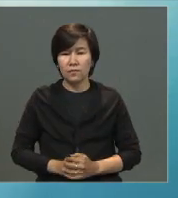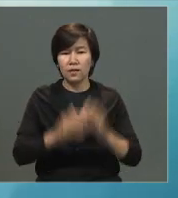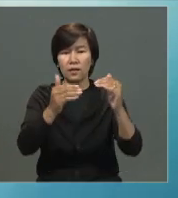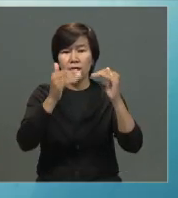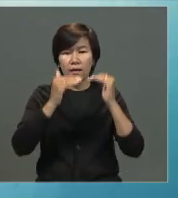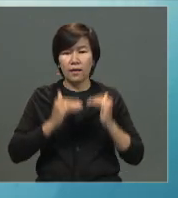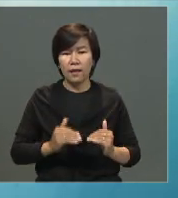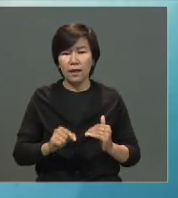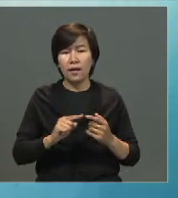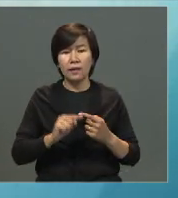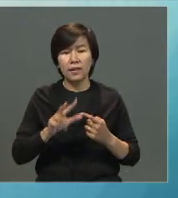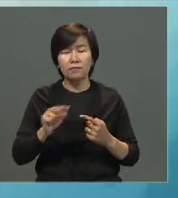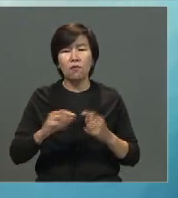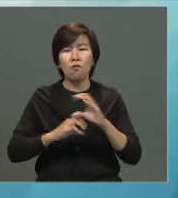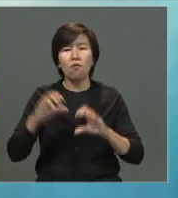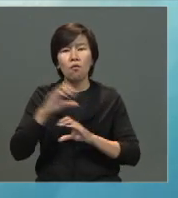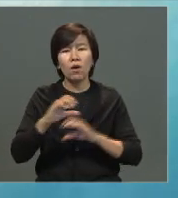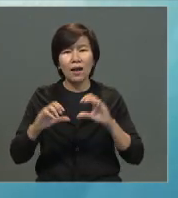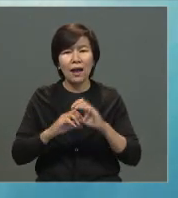กรกฎาคมส่วนขั้นที่สามหรือระยะที่ 3